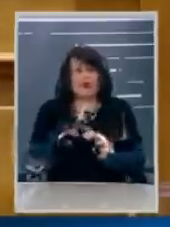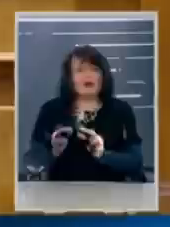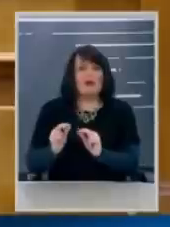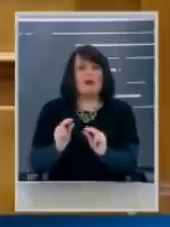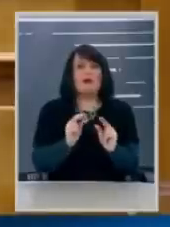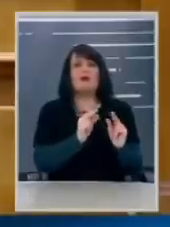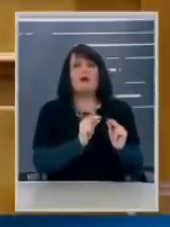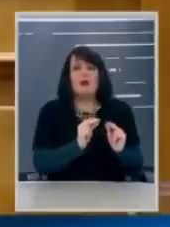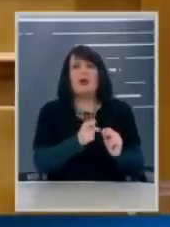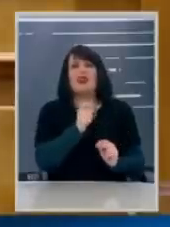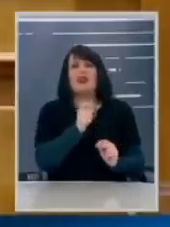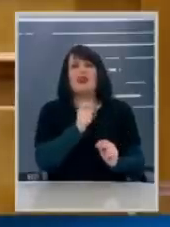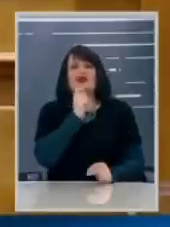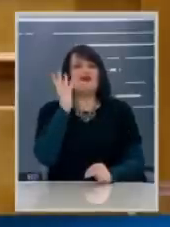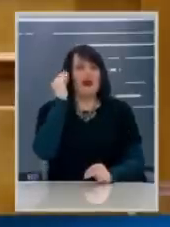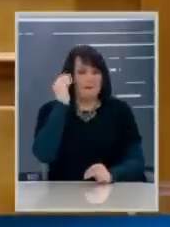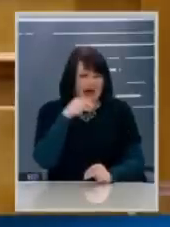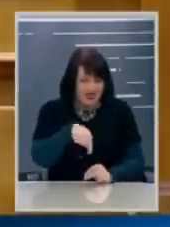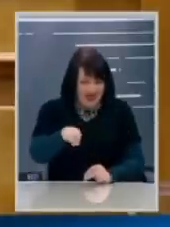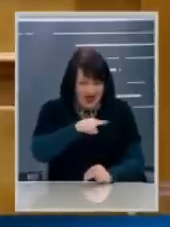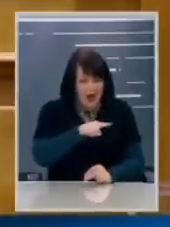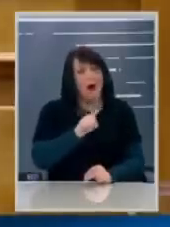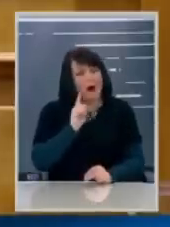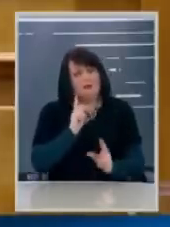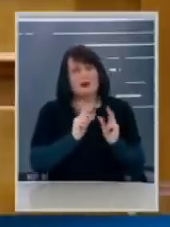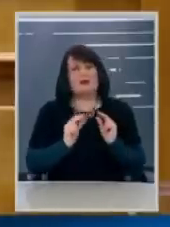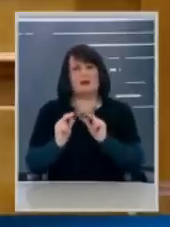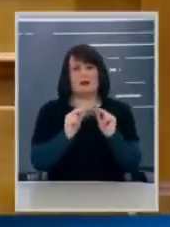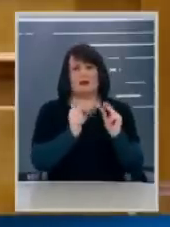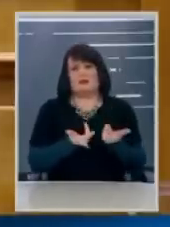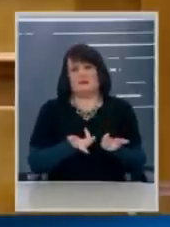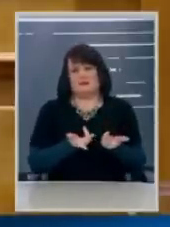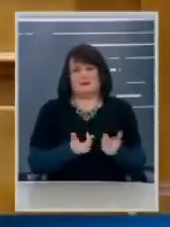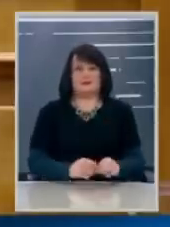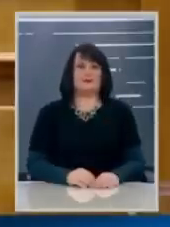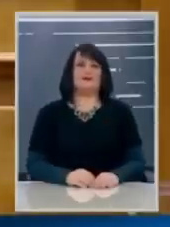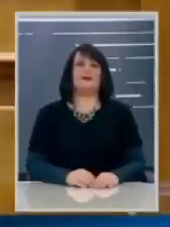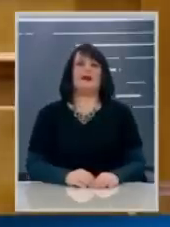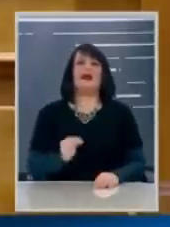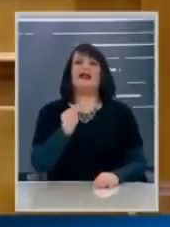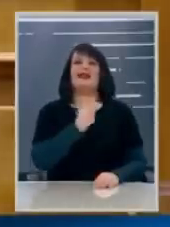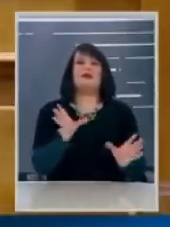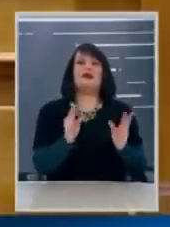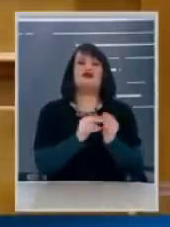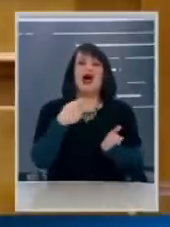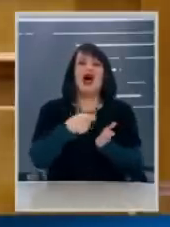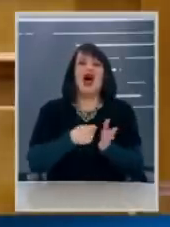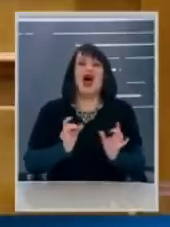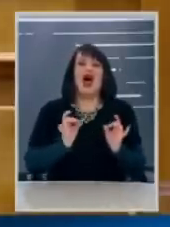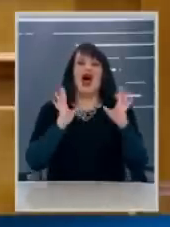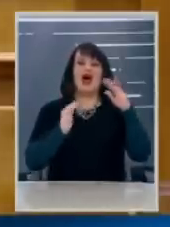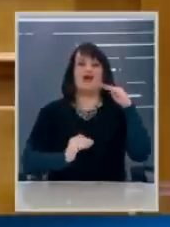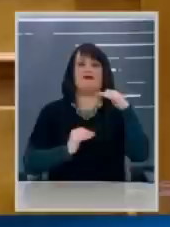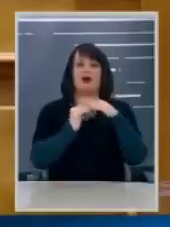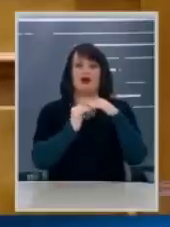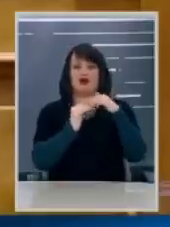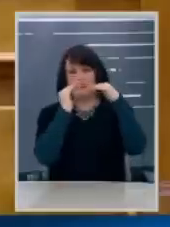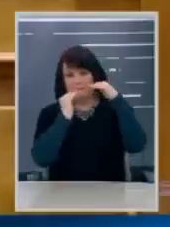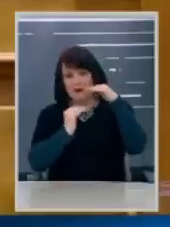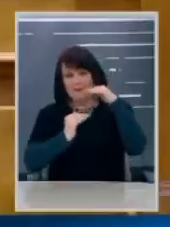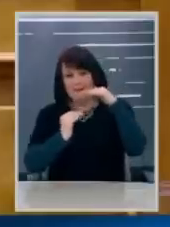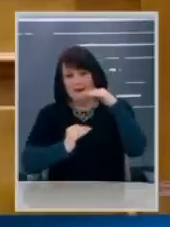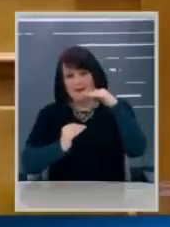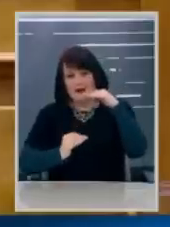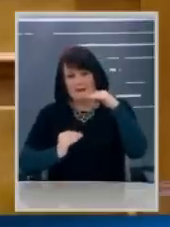επί δημοσιογραφικών πληροφοριών. Στο θέμα του αφορολογήτου, εκεί είναι το τσεκούρι προς τα χαμηλά εισοδήματα.